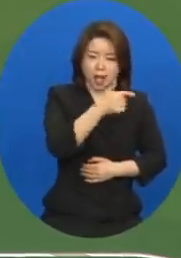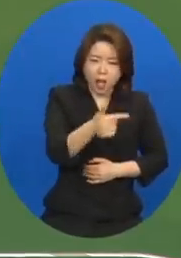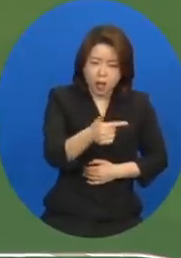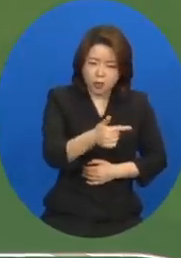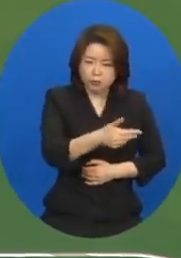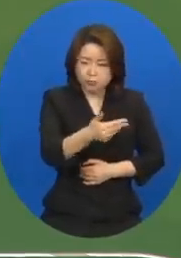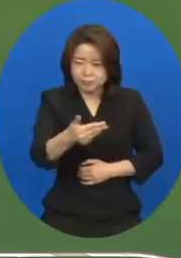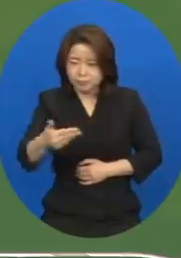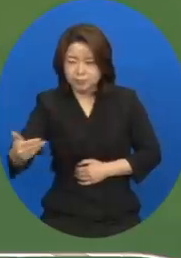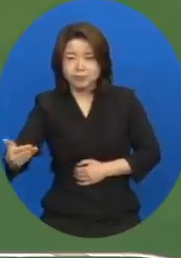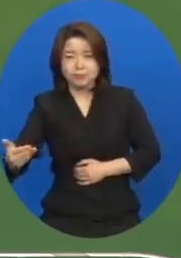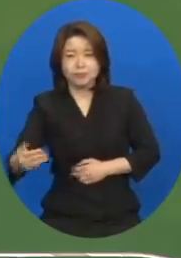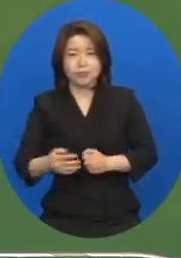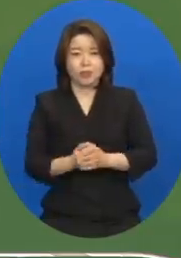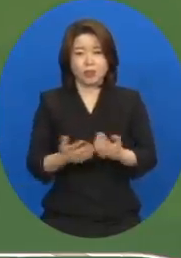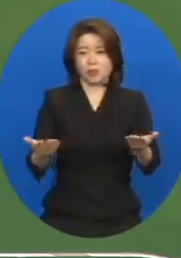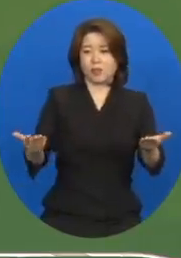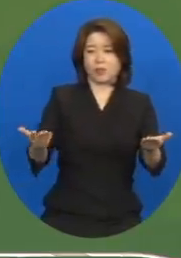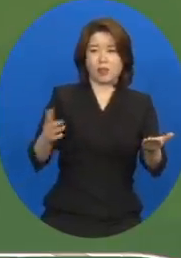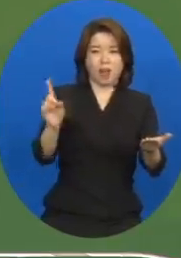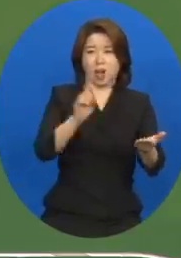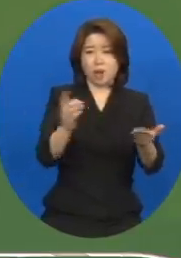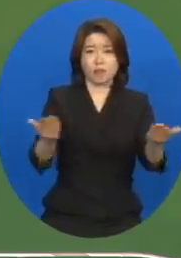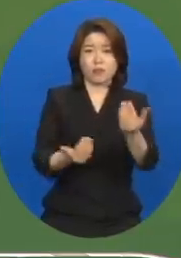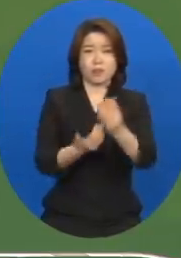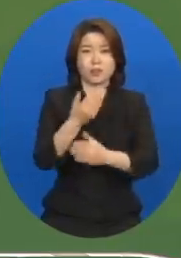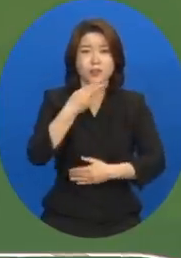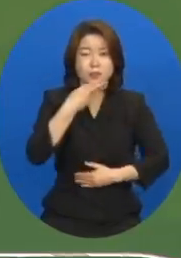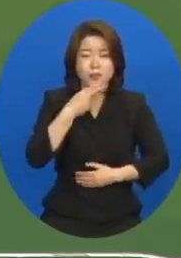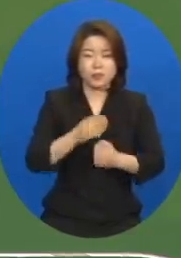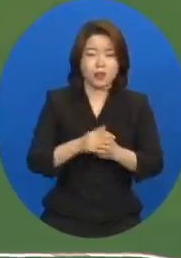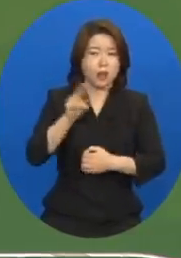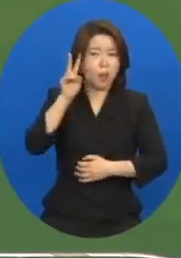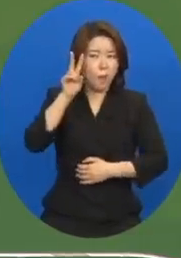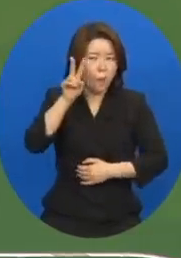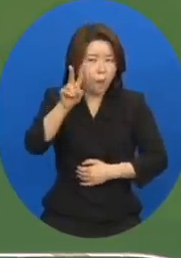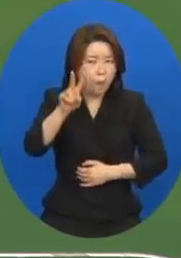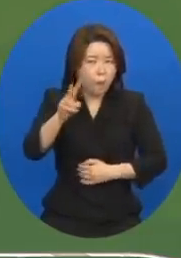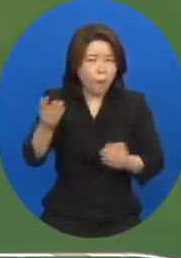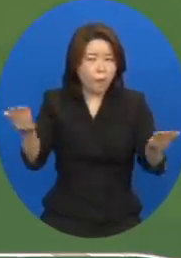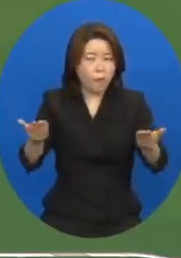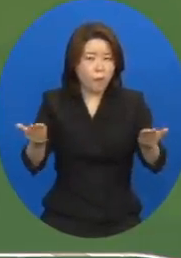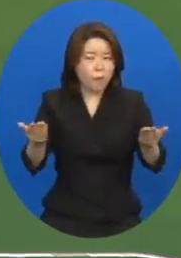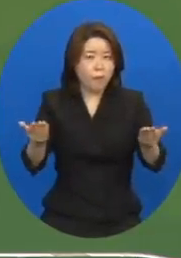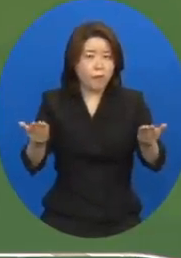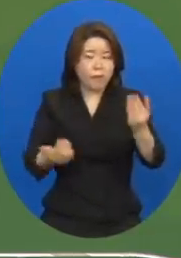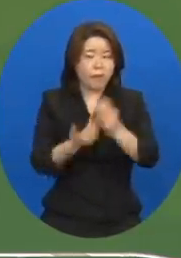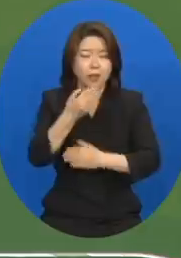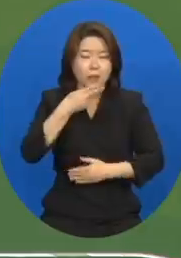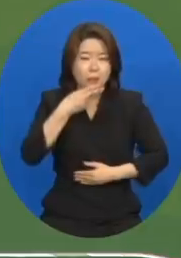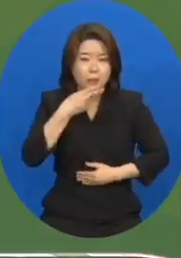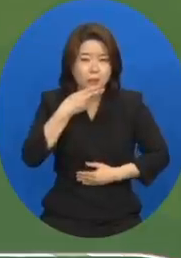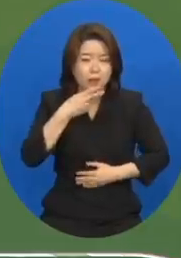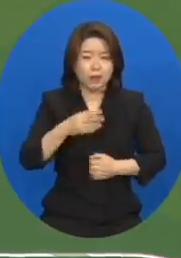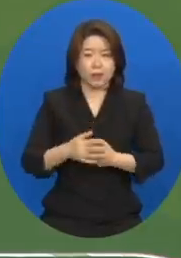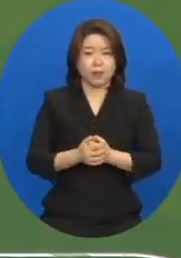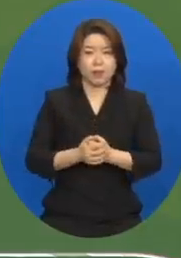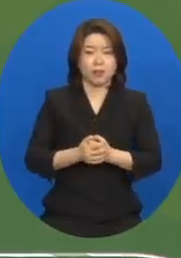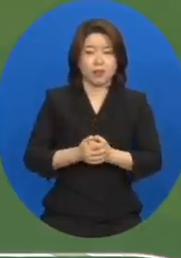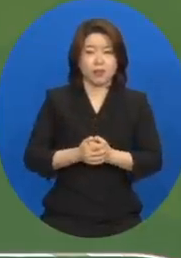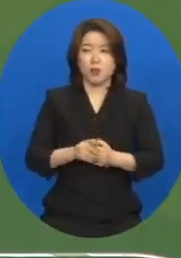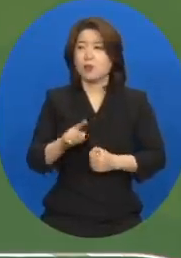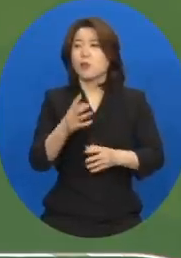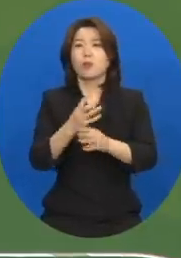지났어요. 아무런 일이 일어나지 않아요. 이틀이 지났어요. 아무런 일이 일어나지 않아요.